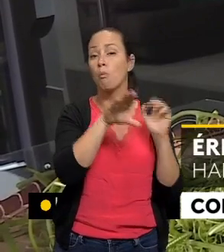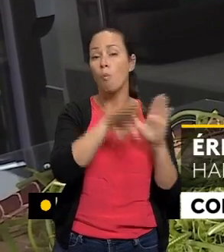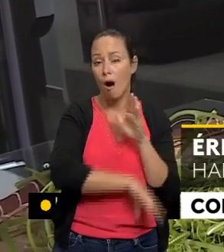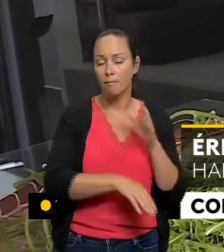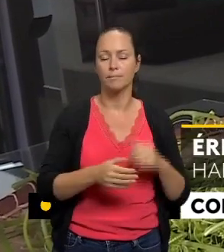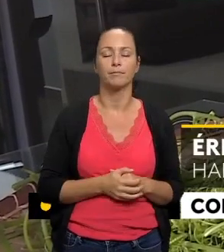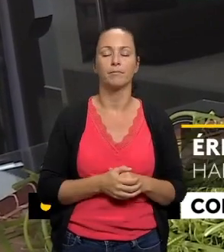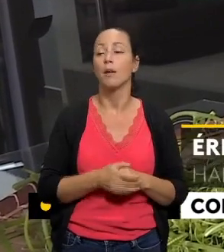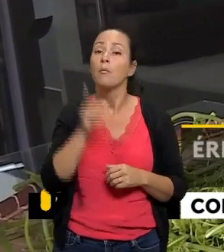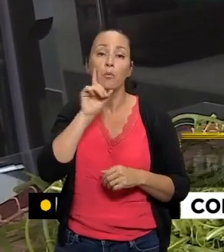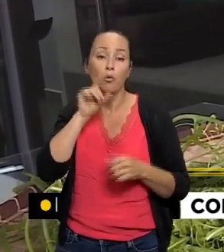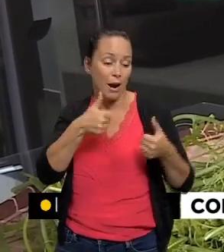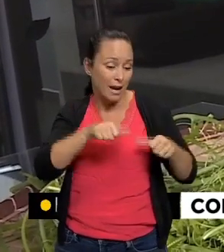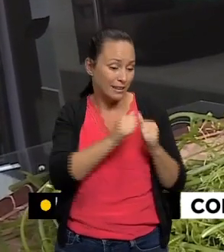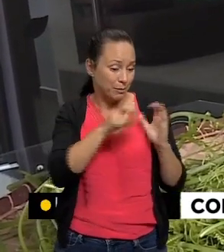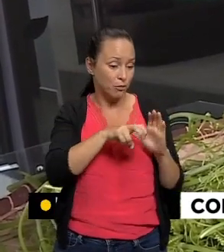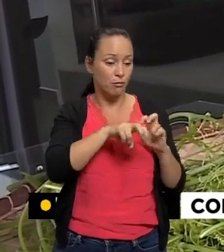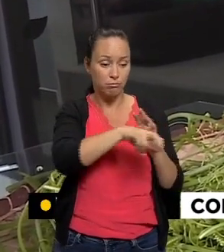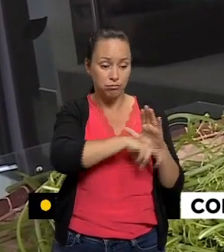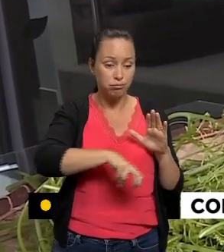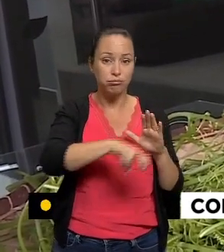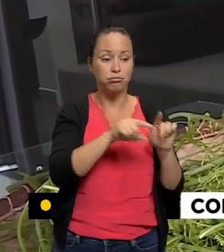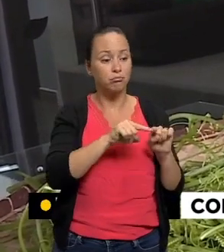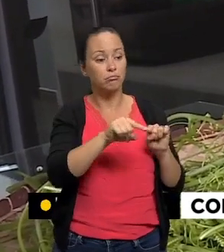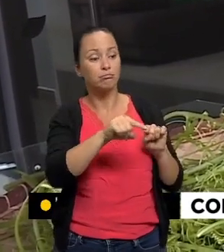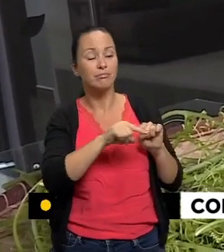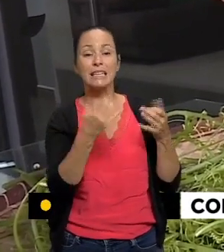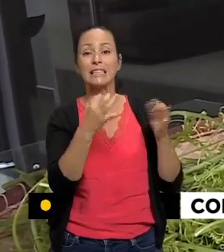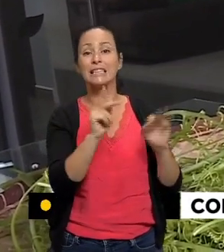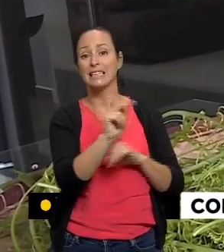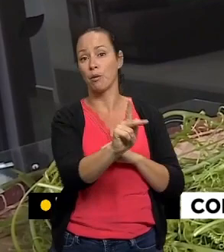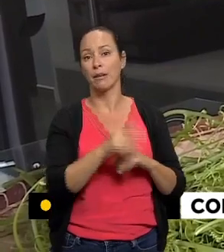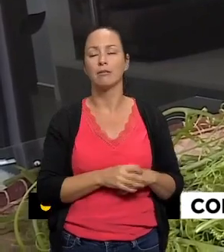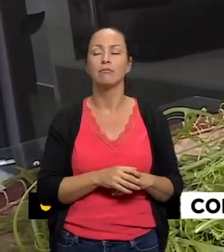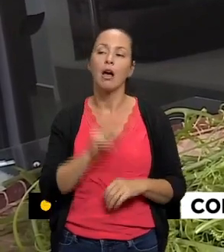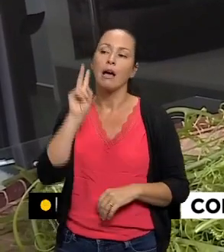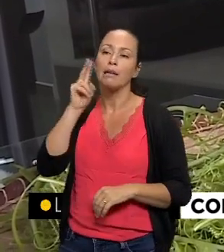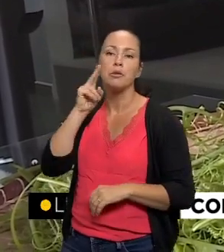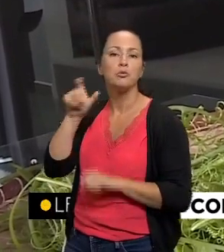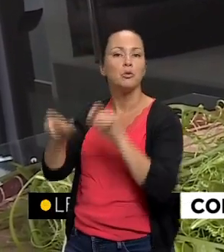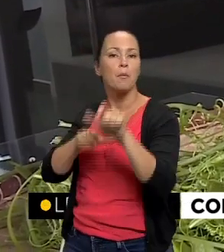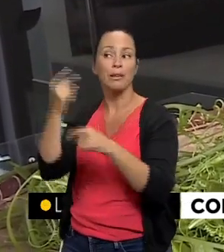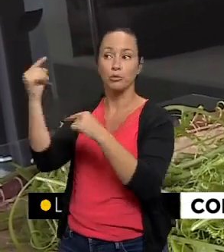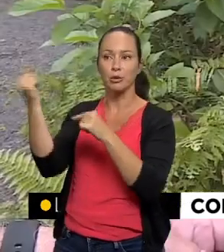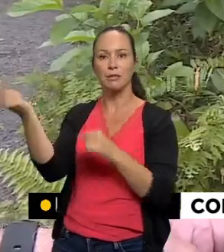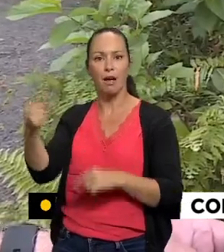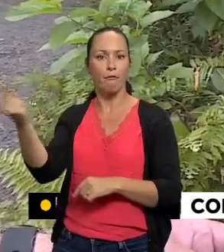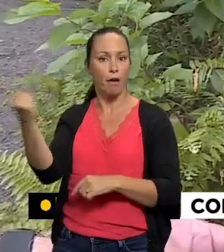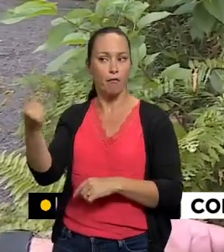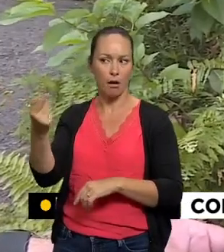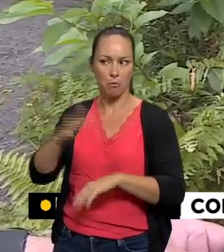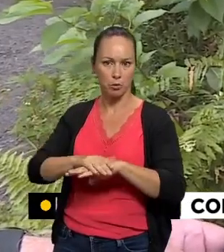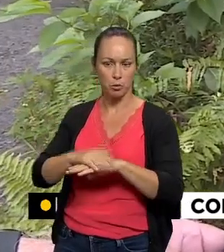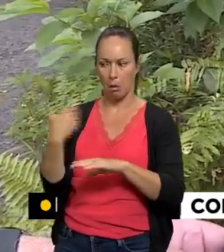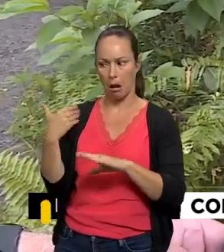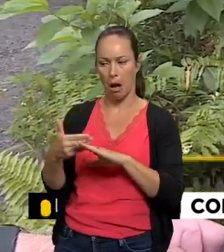voilà. Par rapport à d'habitude, les très, très calmes. D'habitude, on a plus de touristes, en fait, qui montent. Et là, les plus calmes, quand même, ces dernières semaines. Le fait